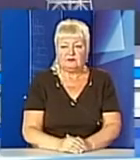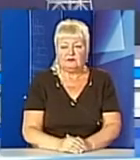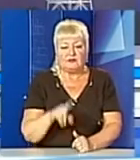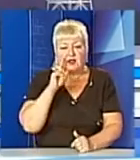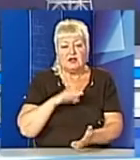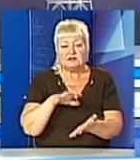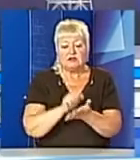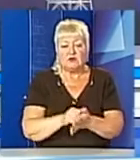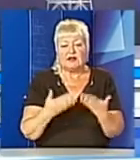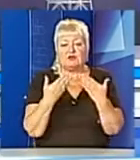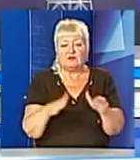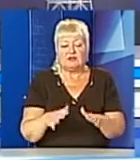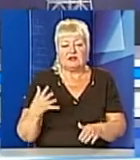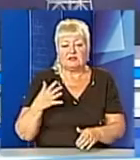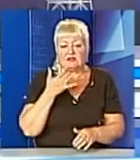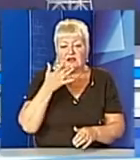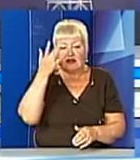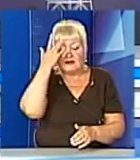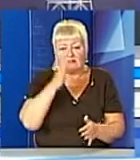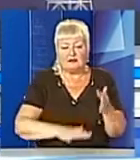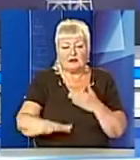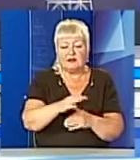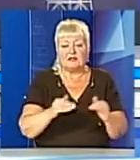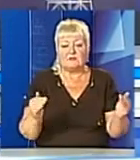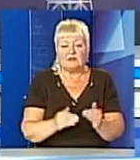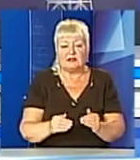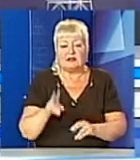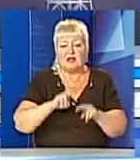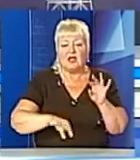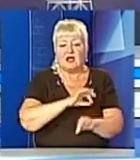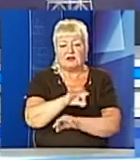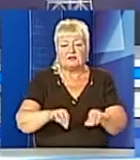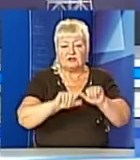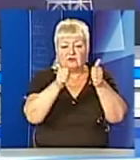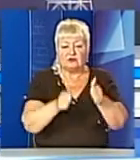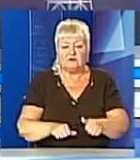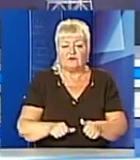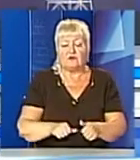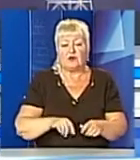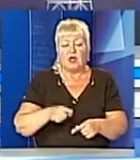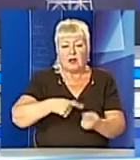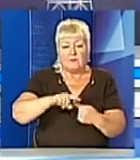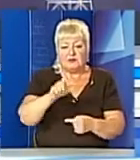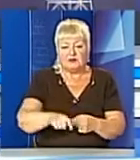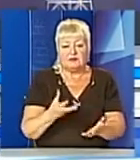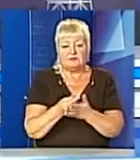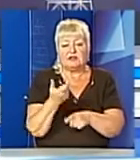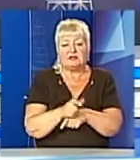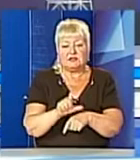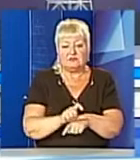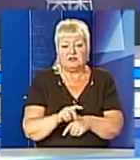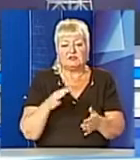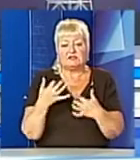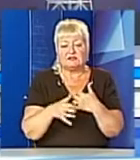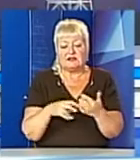оренду відкритих літніх майданчиків та малих архітектурних форм львівські підприємці платять більше. Цього року середня ціна в місті